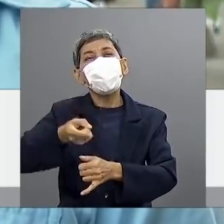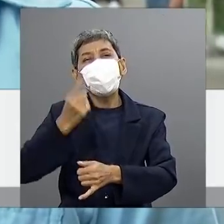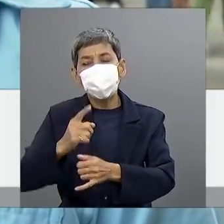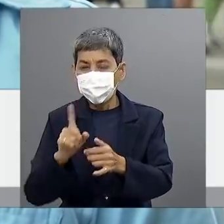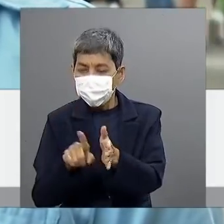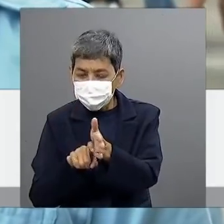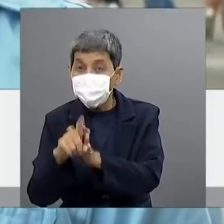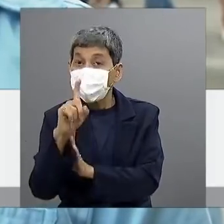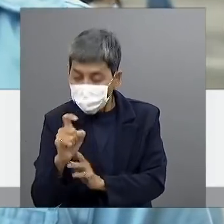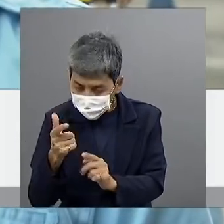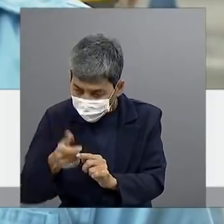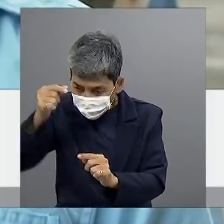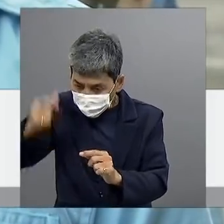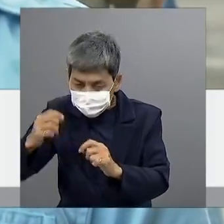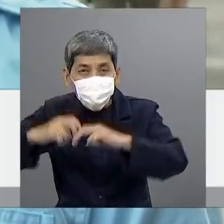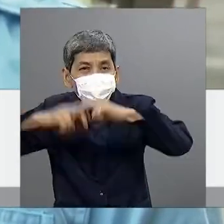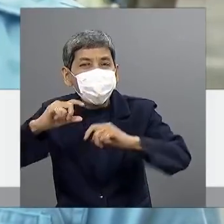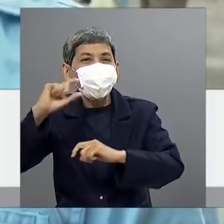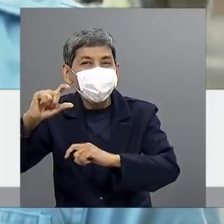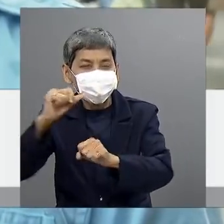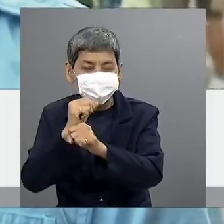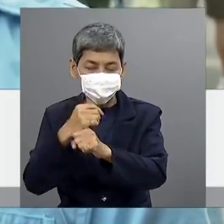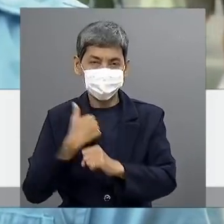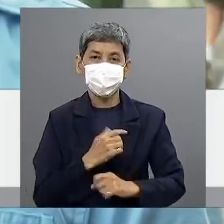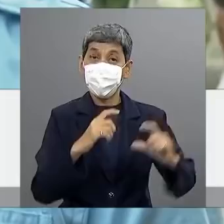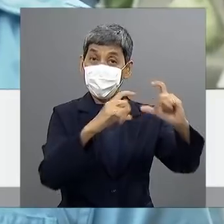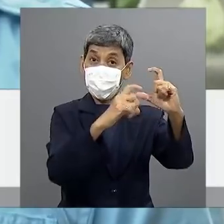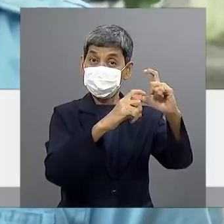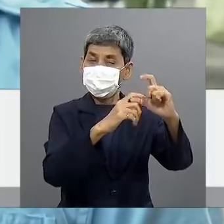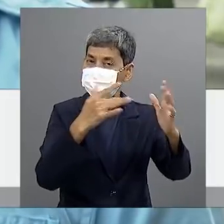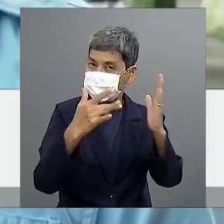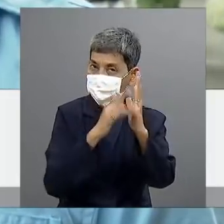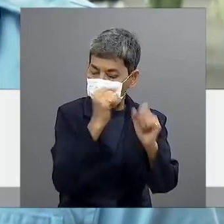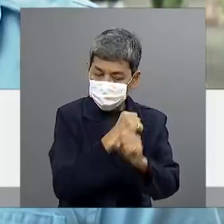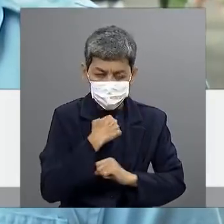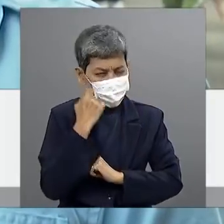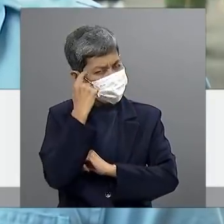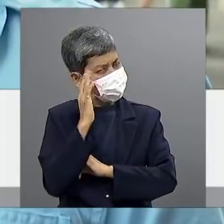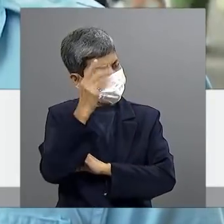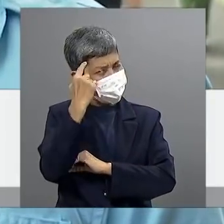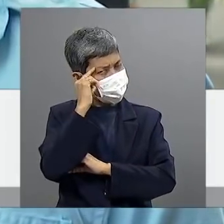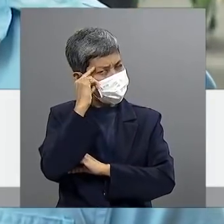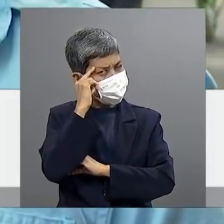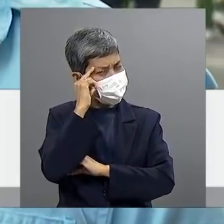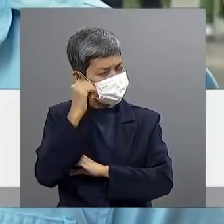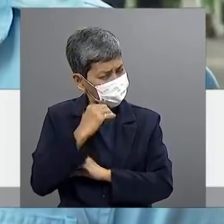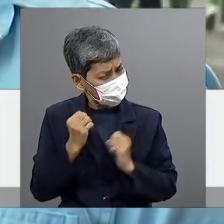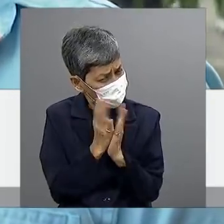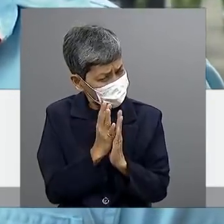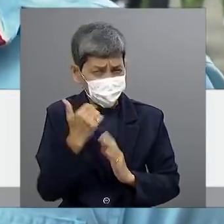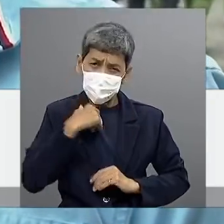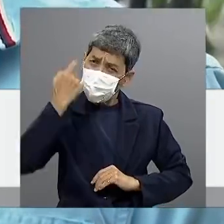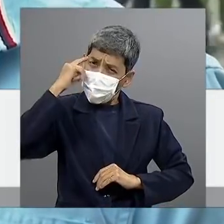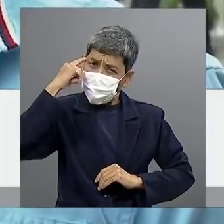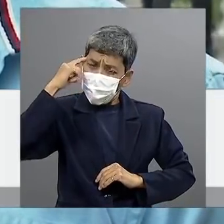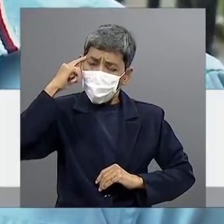ครับแล้วก็ซึ่งไอ้ตัวไฟเซอร์เนี่ยซึ่งเป็นเทคโนโลยีใหม่เนี่ยเราก็ยังไม่รู้ว่าในอนาคตนะครับผลข้างเคียงที่ตามมาจะเป็นยังไงเพราะว่า